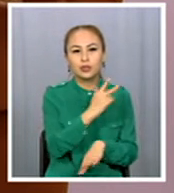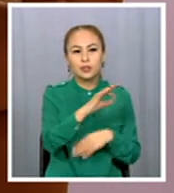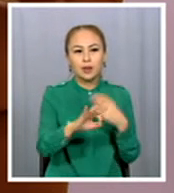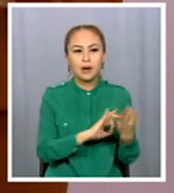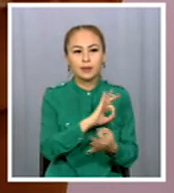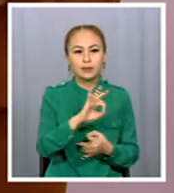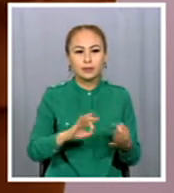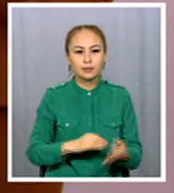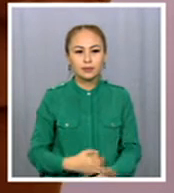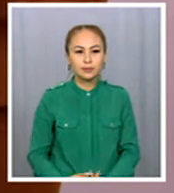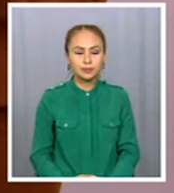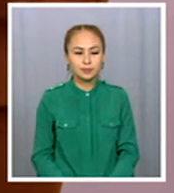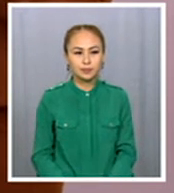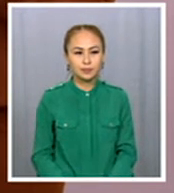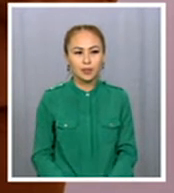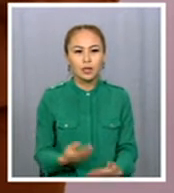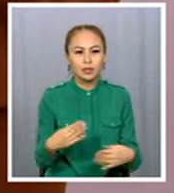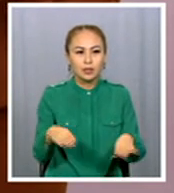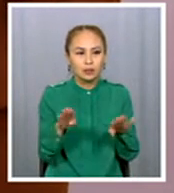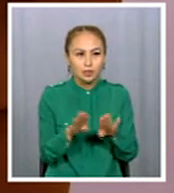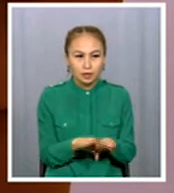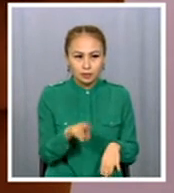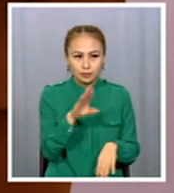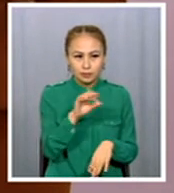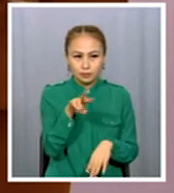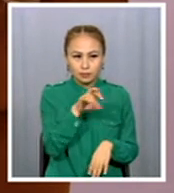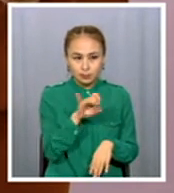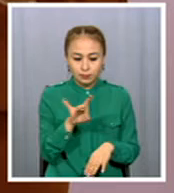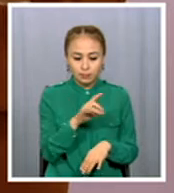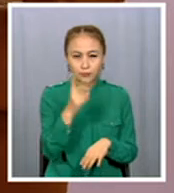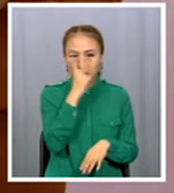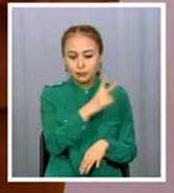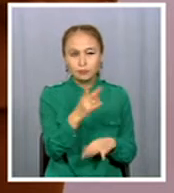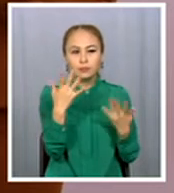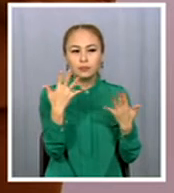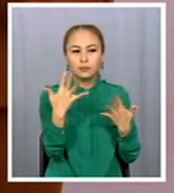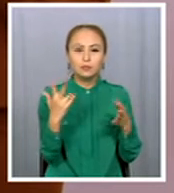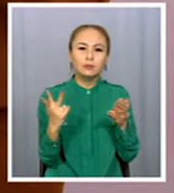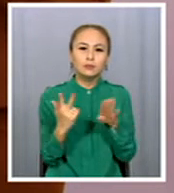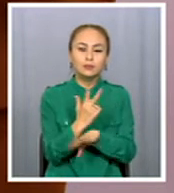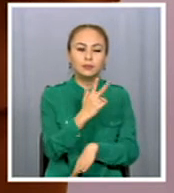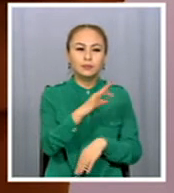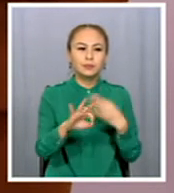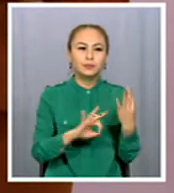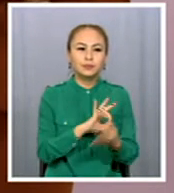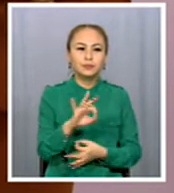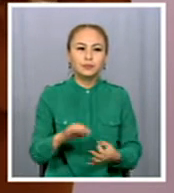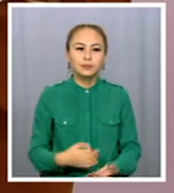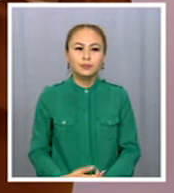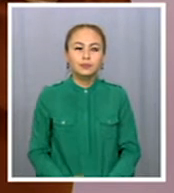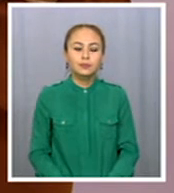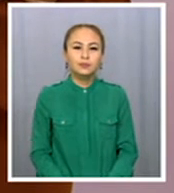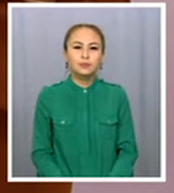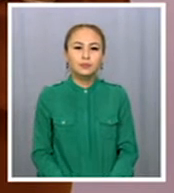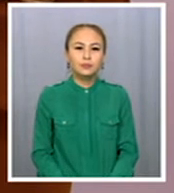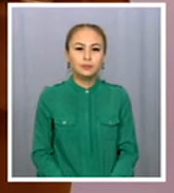артық. Және төлдердің құланға қарағанда нешеуі артық екені